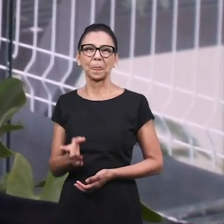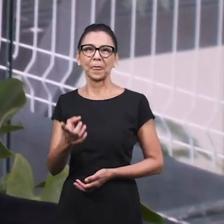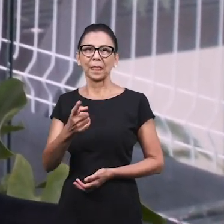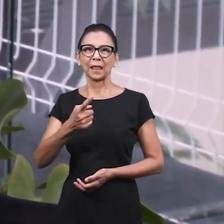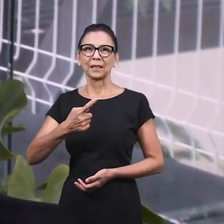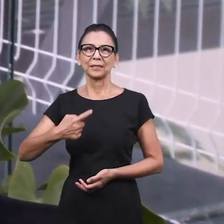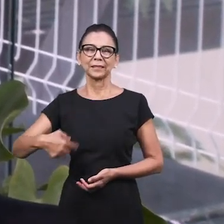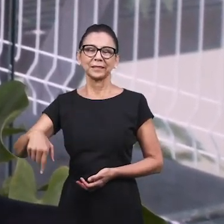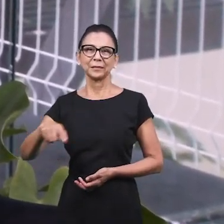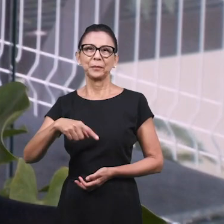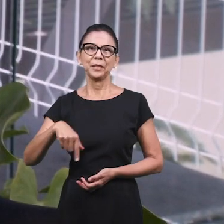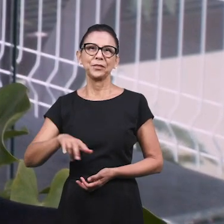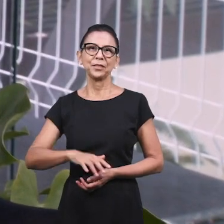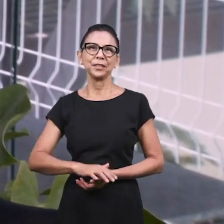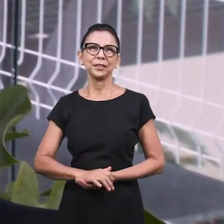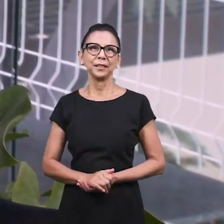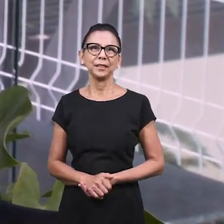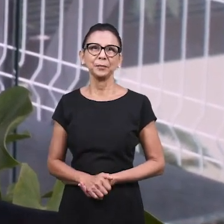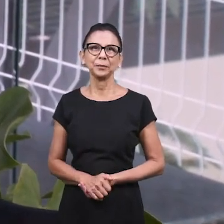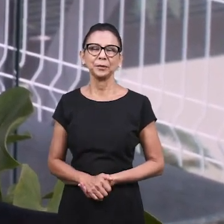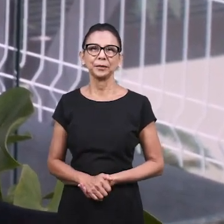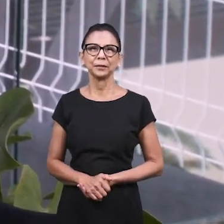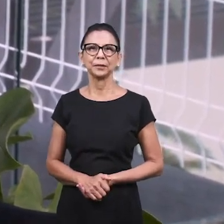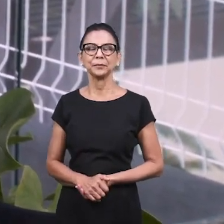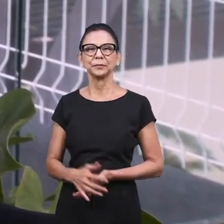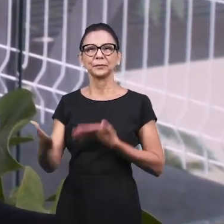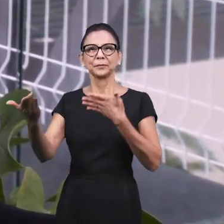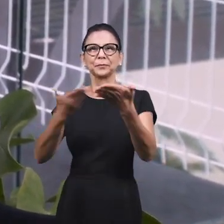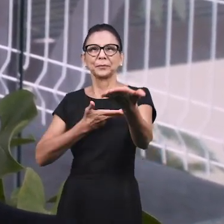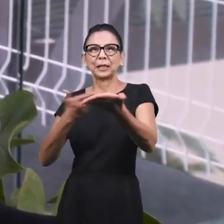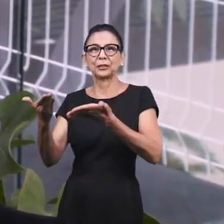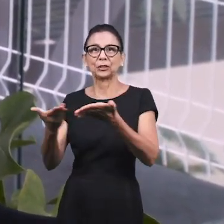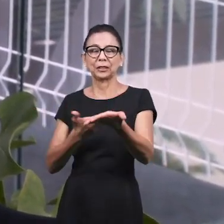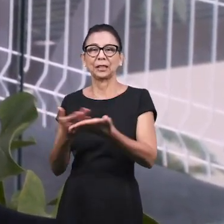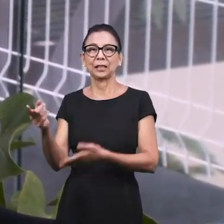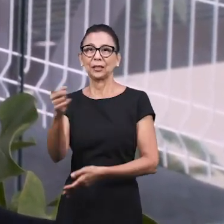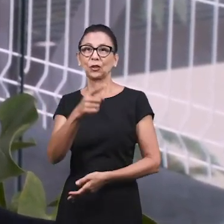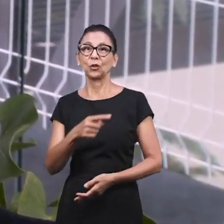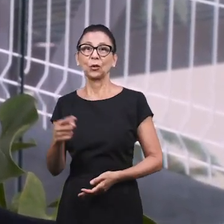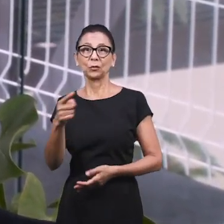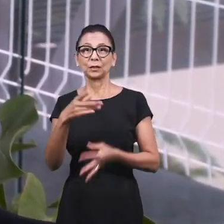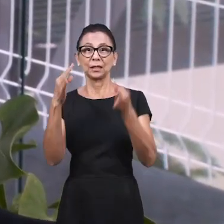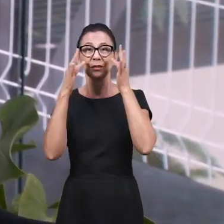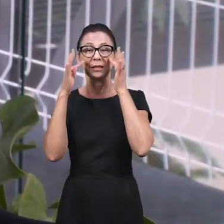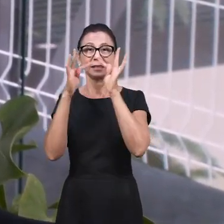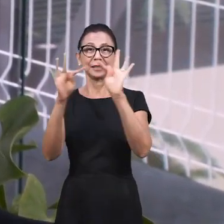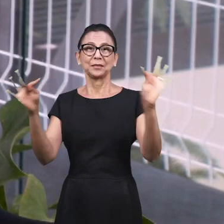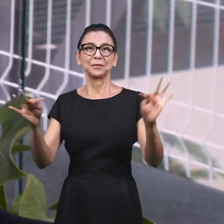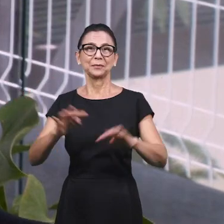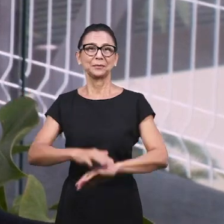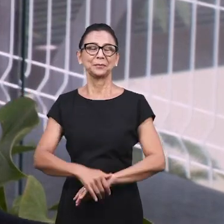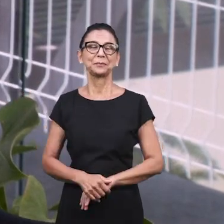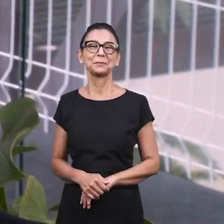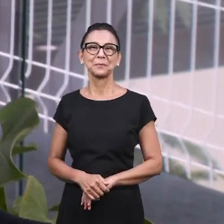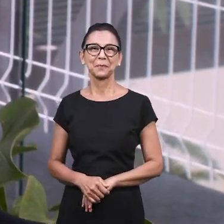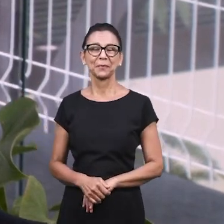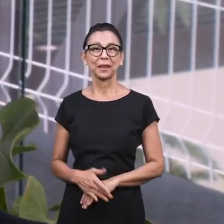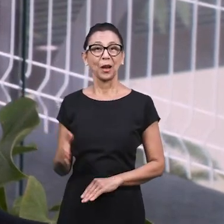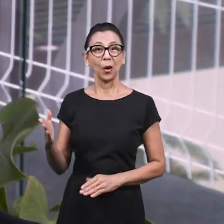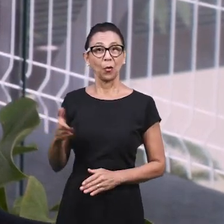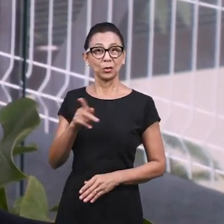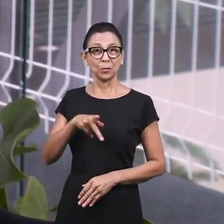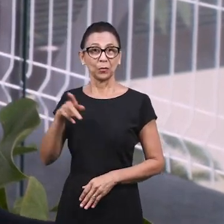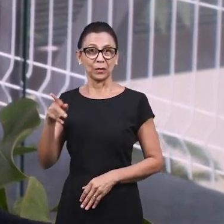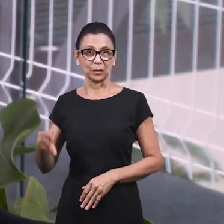partageons quelques-unes avec vous tous. Et la sœur Janaïne va faire un sondage aujourd'hui. Vous ne pouvez